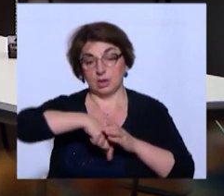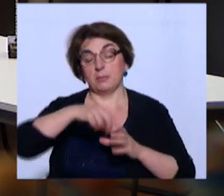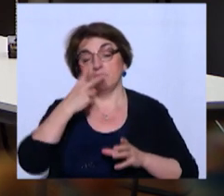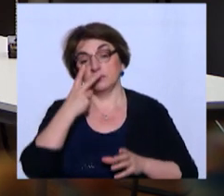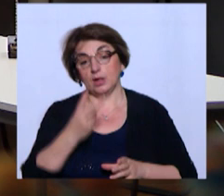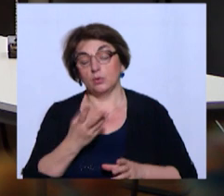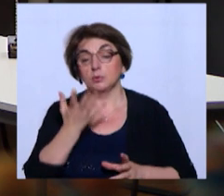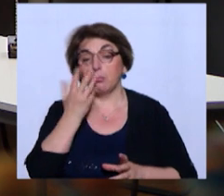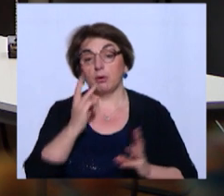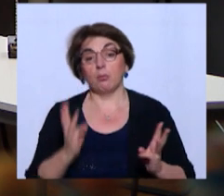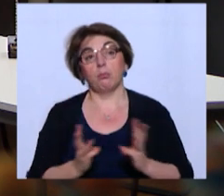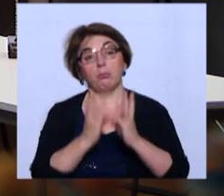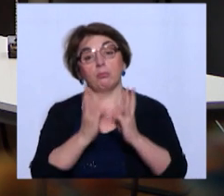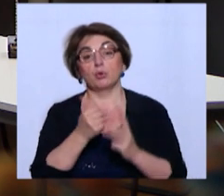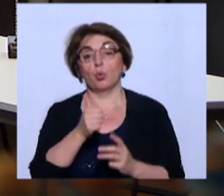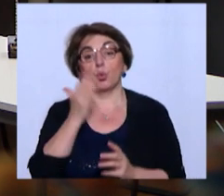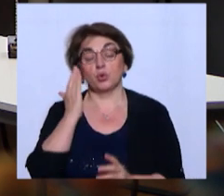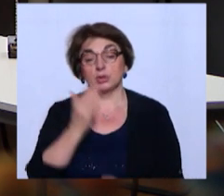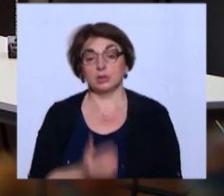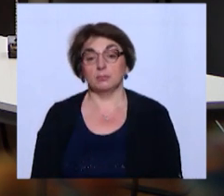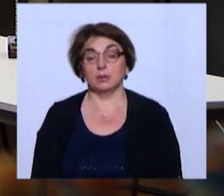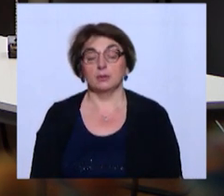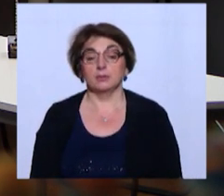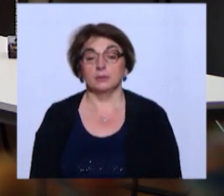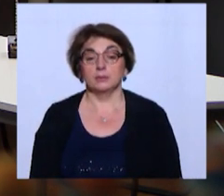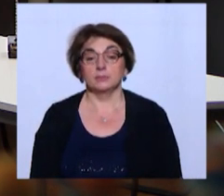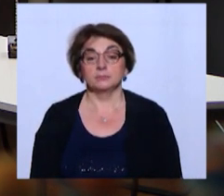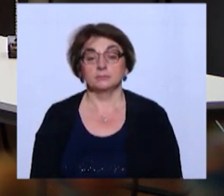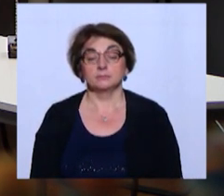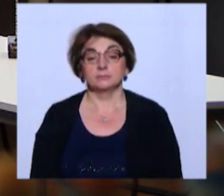ჩხირს ნატრიუმის ტუტეში.